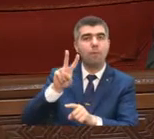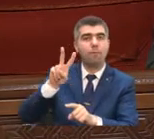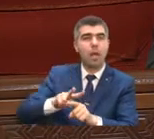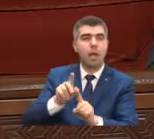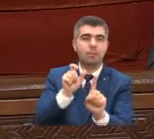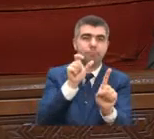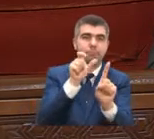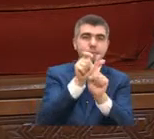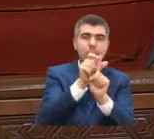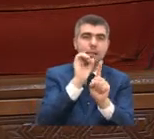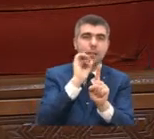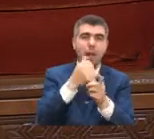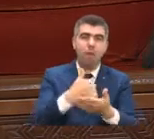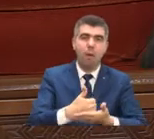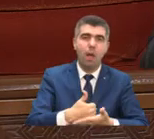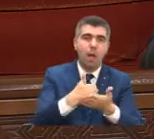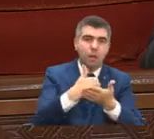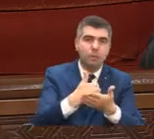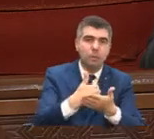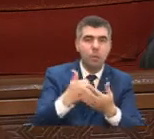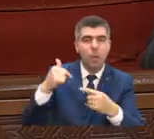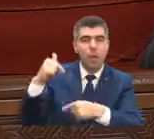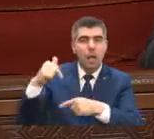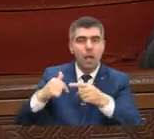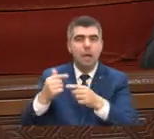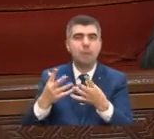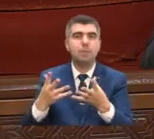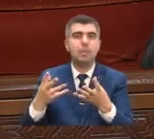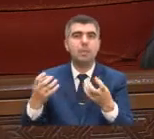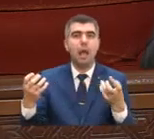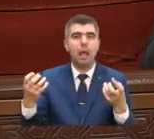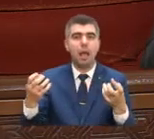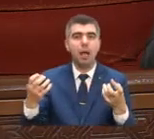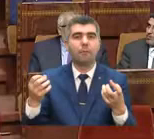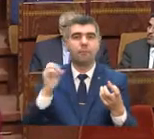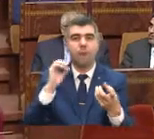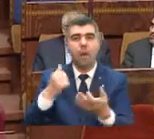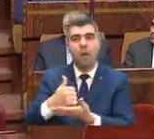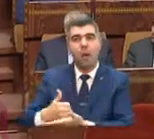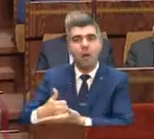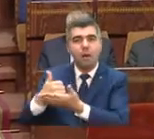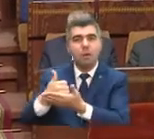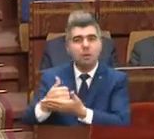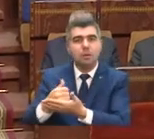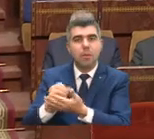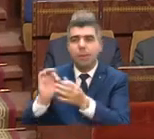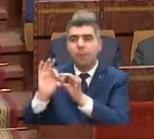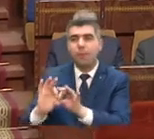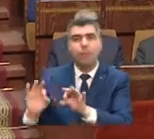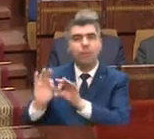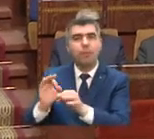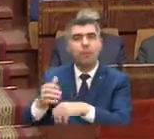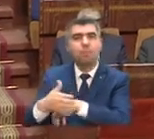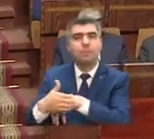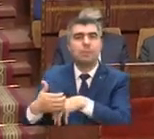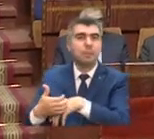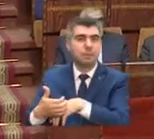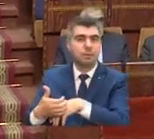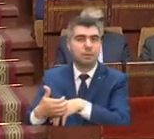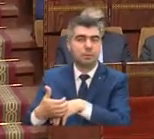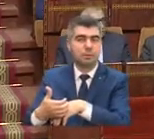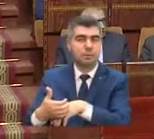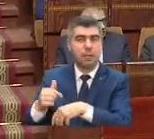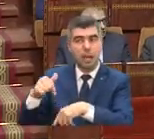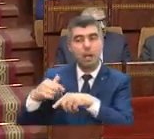واحد الفئات غير مستحقة وما أكثرها. سيد الوزير خص هاد النتائج ديال هاد الورش